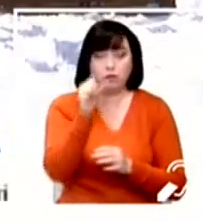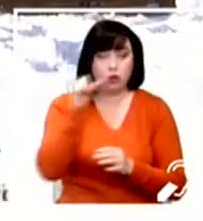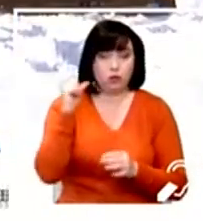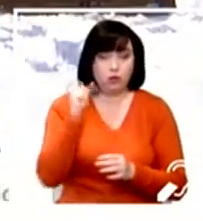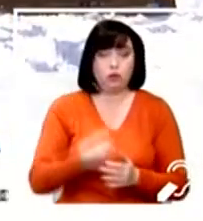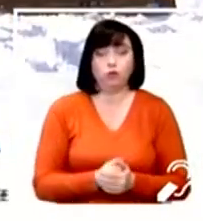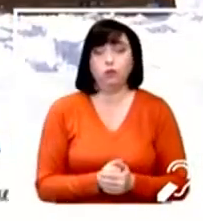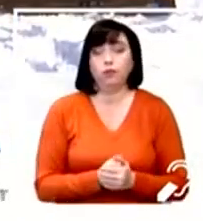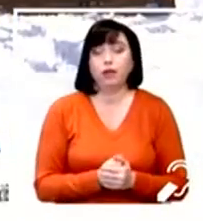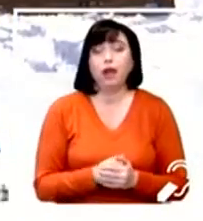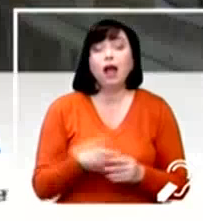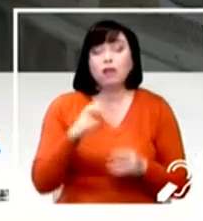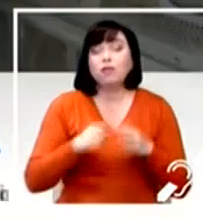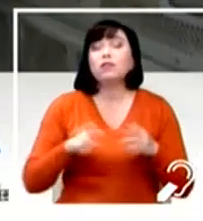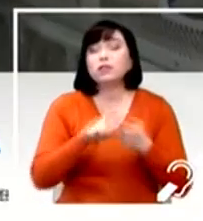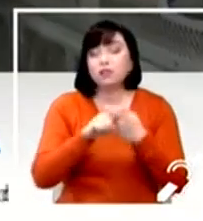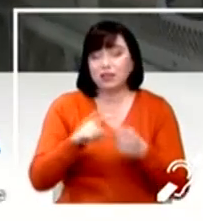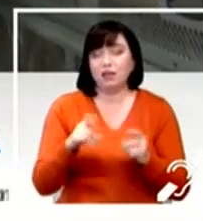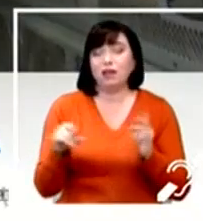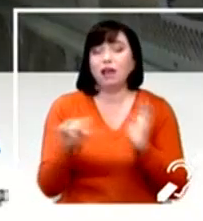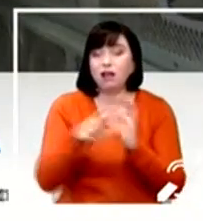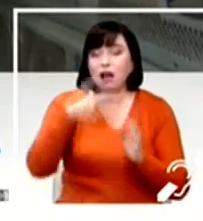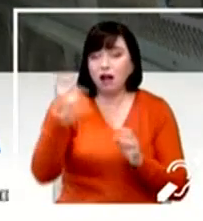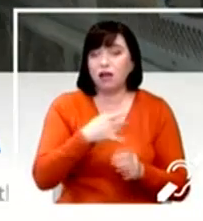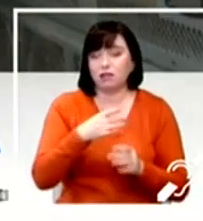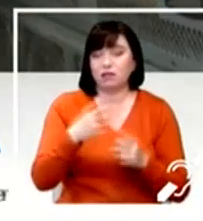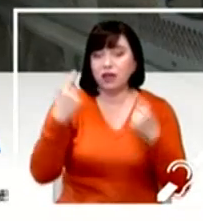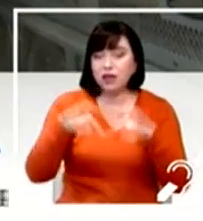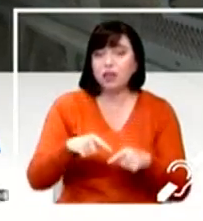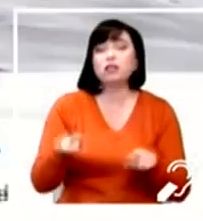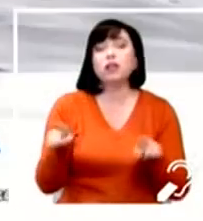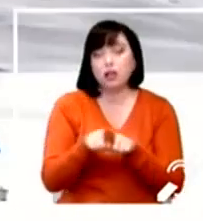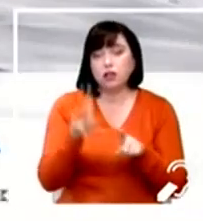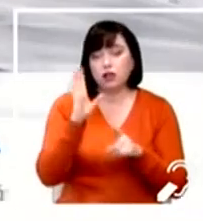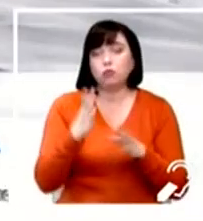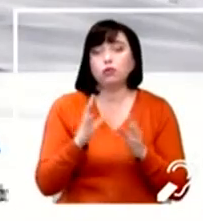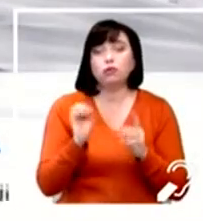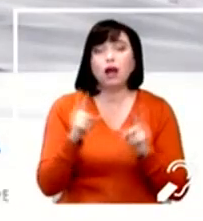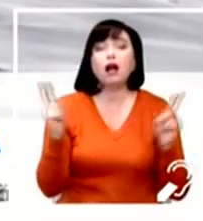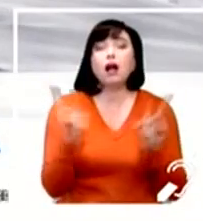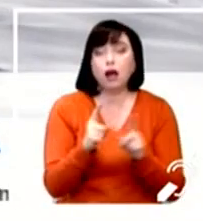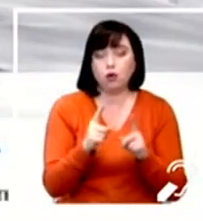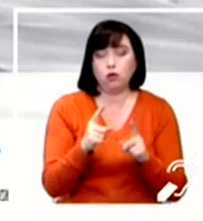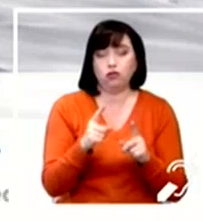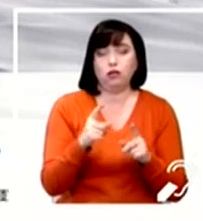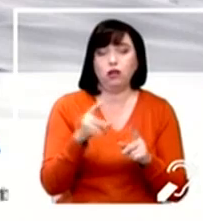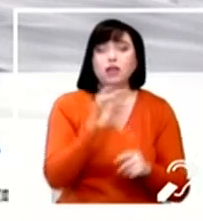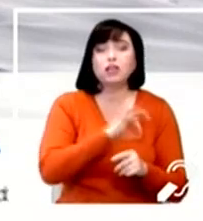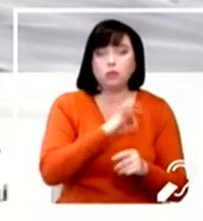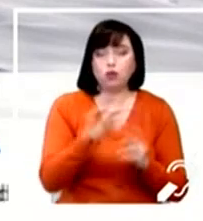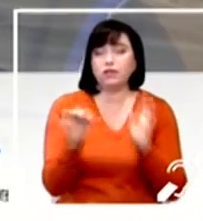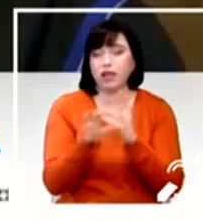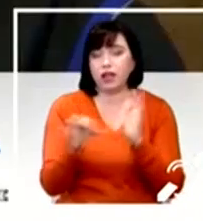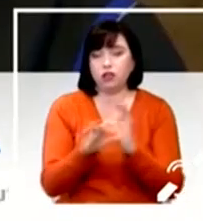din 2021. Pe fondul crizei energetice, managerii stațiunilor își vor reduce activitatea în perioadele când este un vârf de consum la